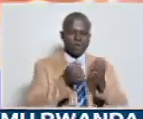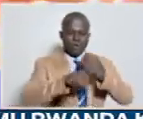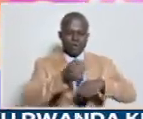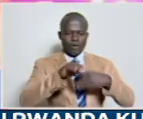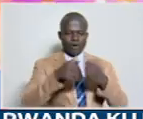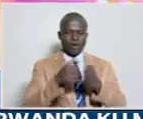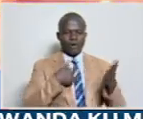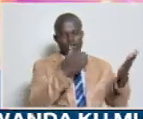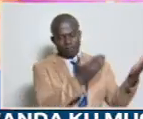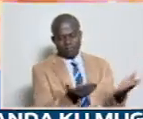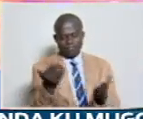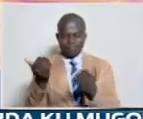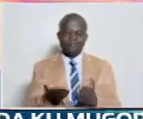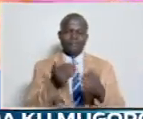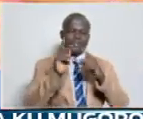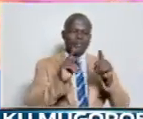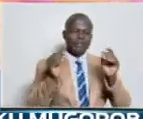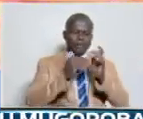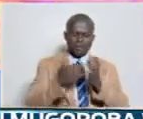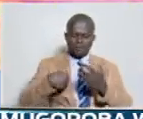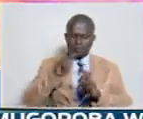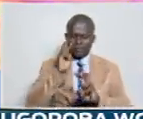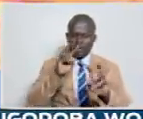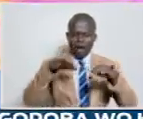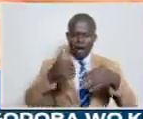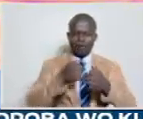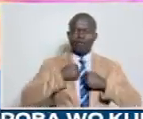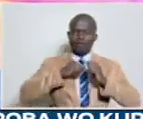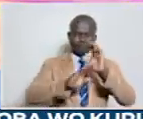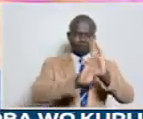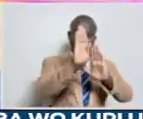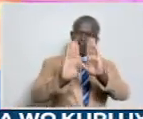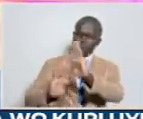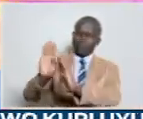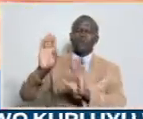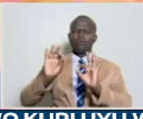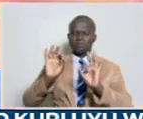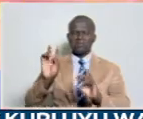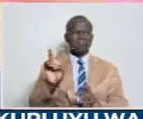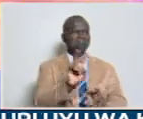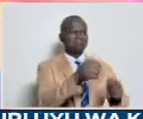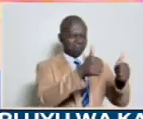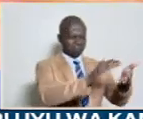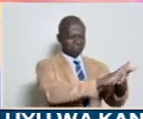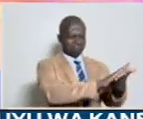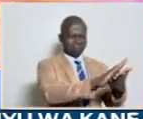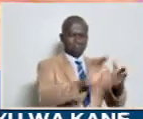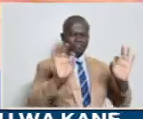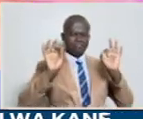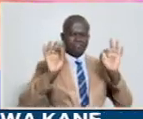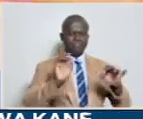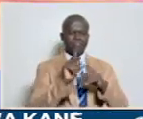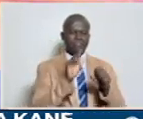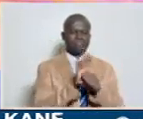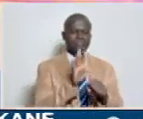leur hospitalité. Aussi, j'ai aussi remarqué le niveau de développement au Rwanda, vraiment c'est très beau, c'est très propre et